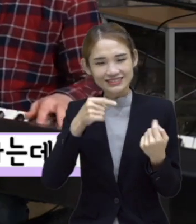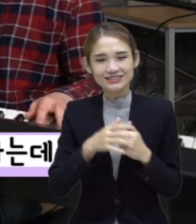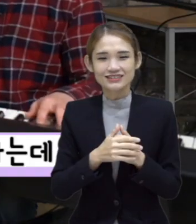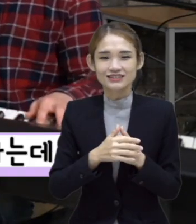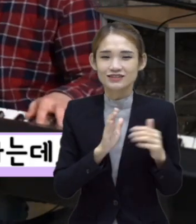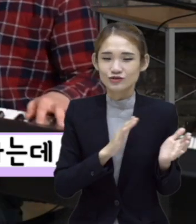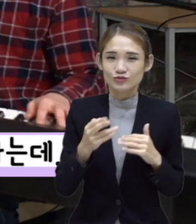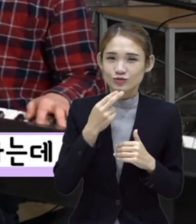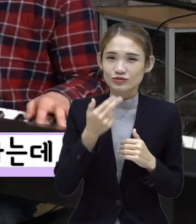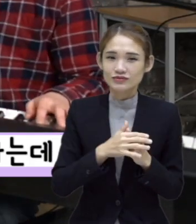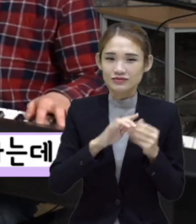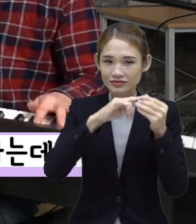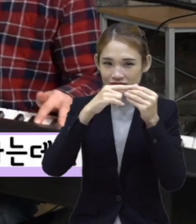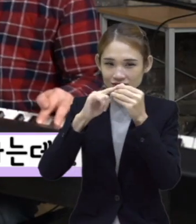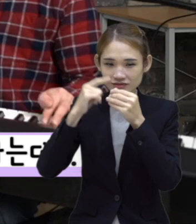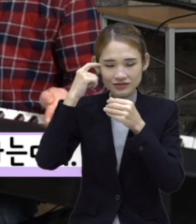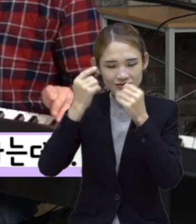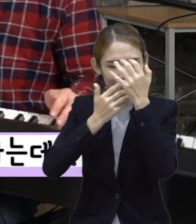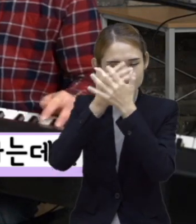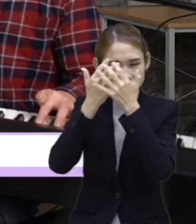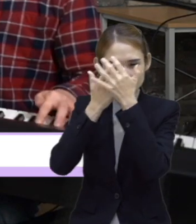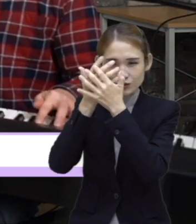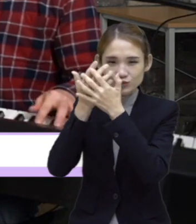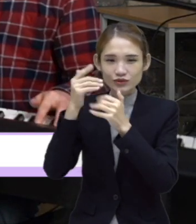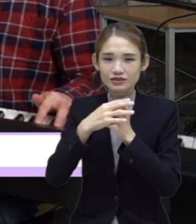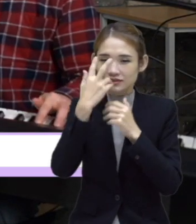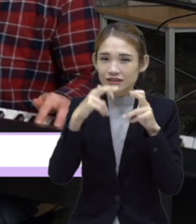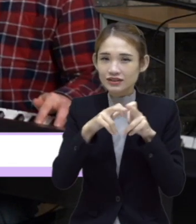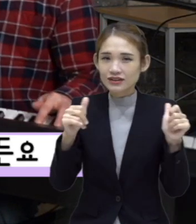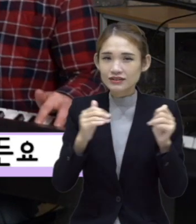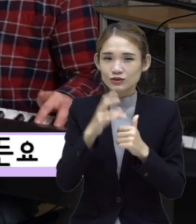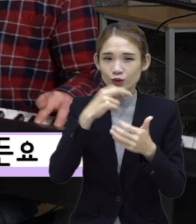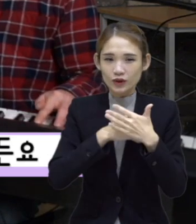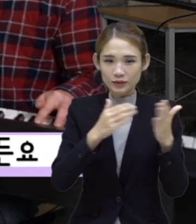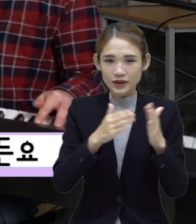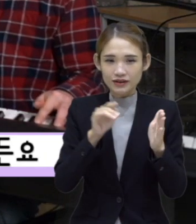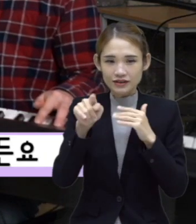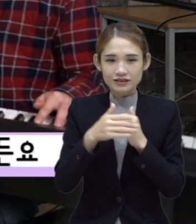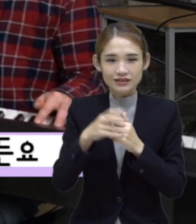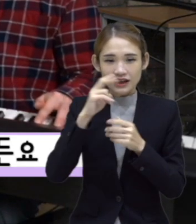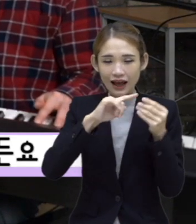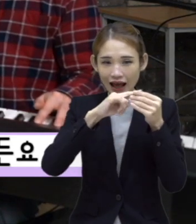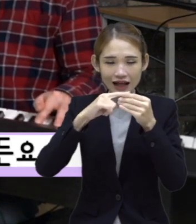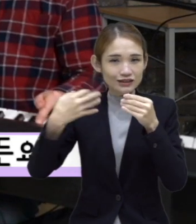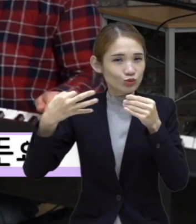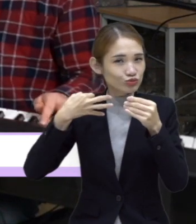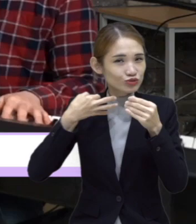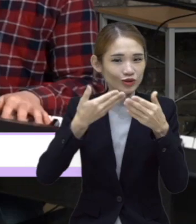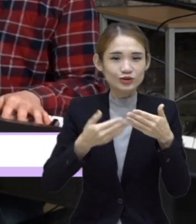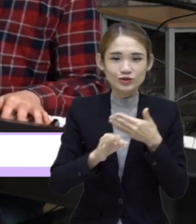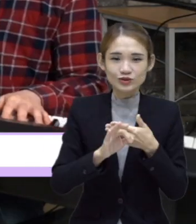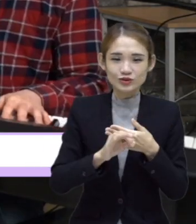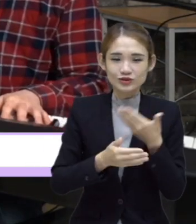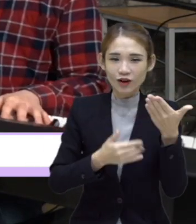정말 준비를 안 해와서 가사를 가물가물해서 잘 기억이 안 나는데 시각장애인들이 노래방 가면 옆에서 비장애인 친구를 가사 불러주고 노래하기도 하거든요.